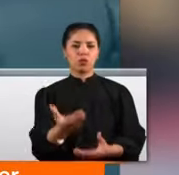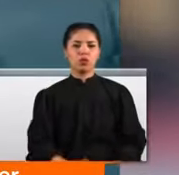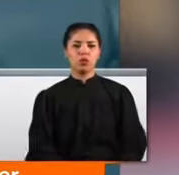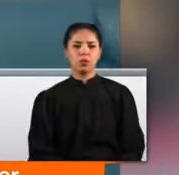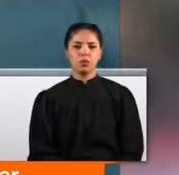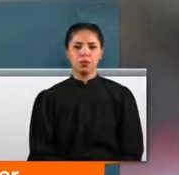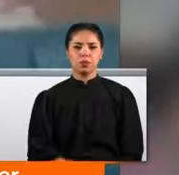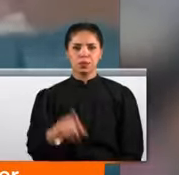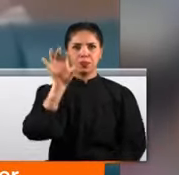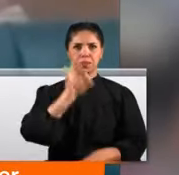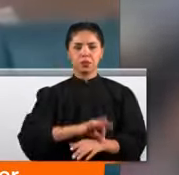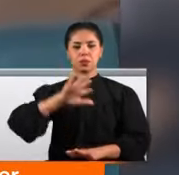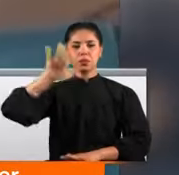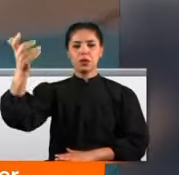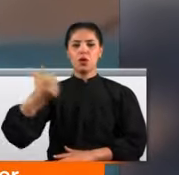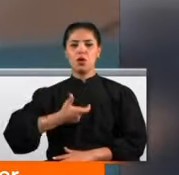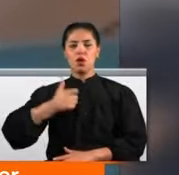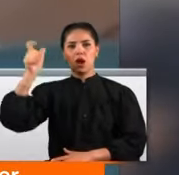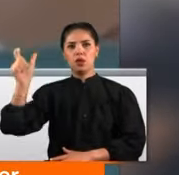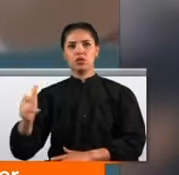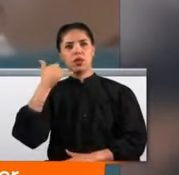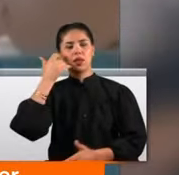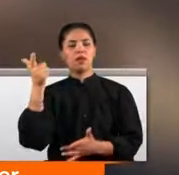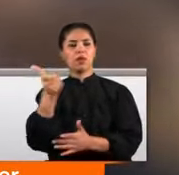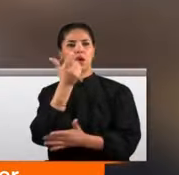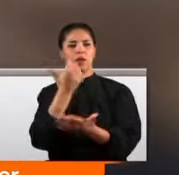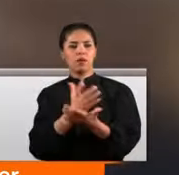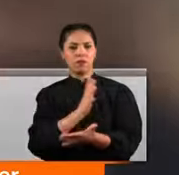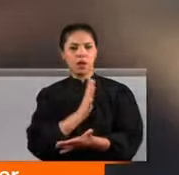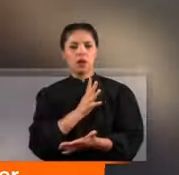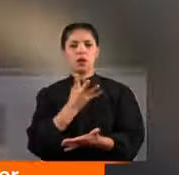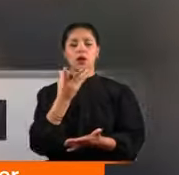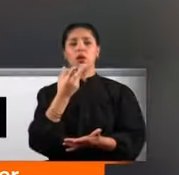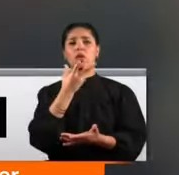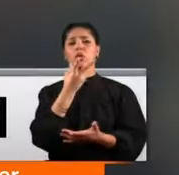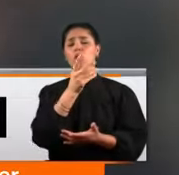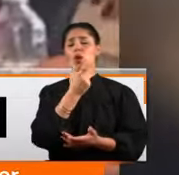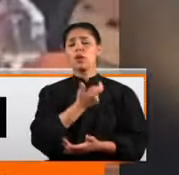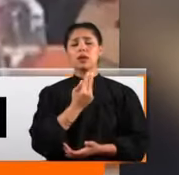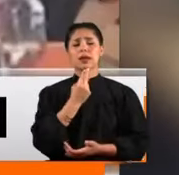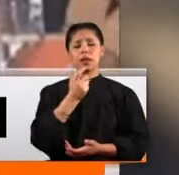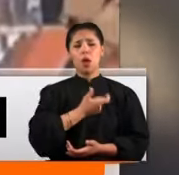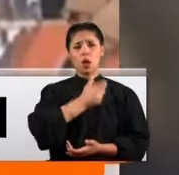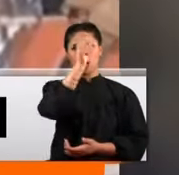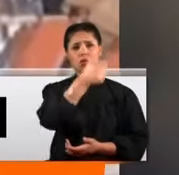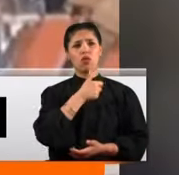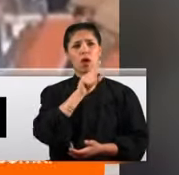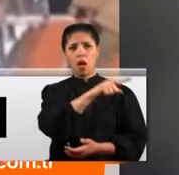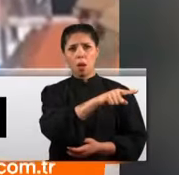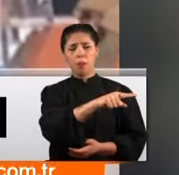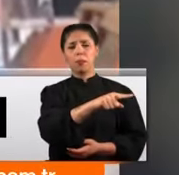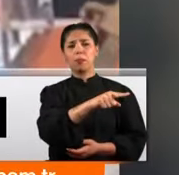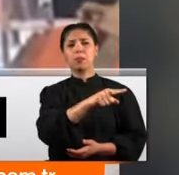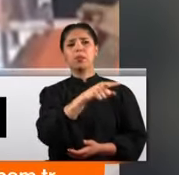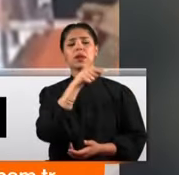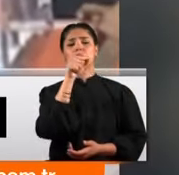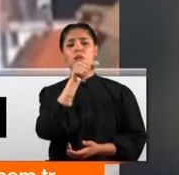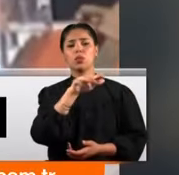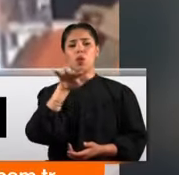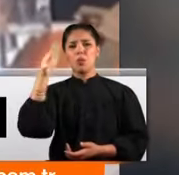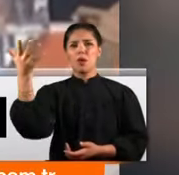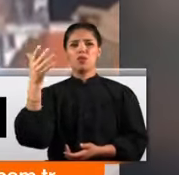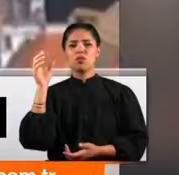O anları sınıfta bir başka öğrenci kayda aldı. Birçok dersten zayıfı olan kız öğrencinin abisi İbrahim Durmaz, diğer öğrencilerin gözü